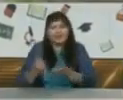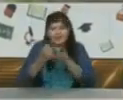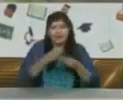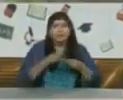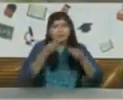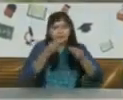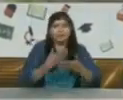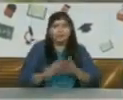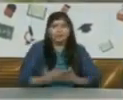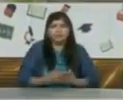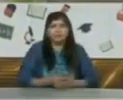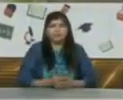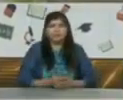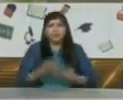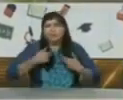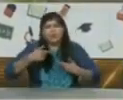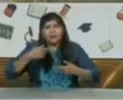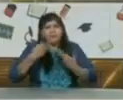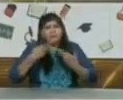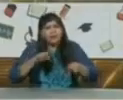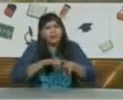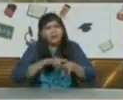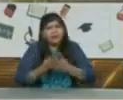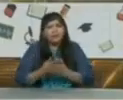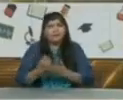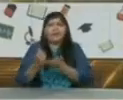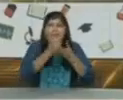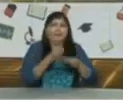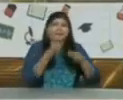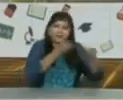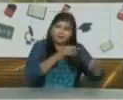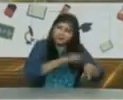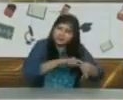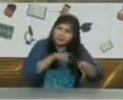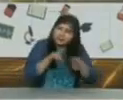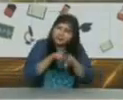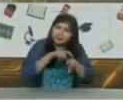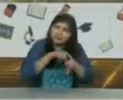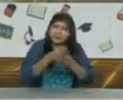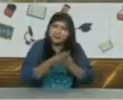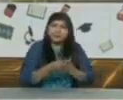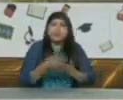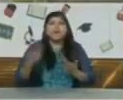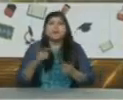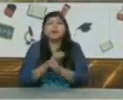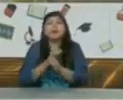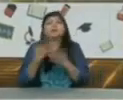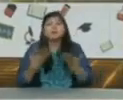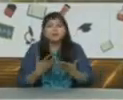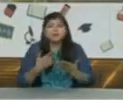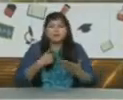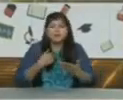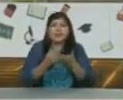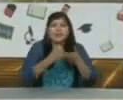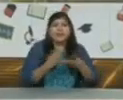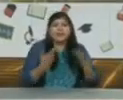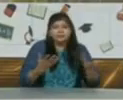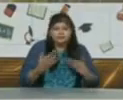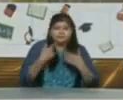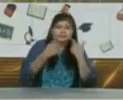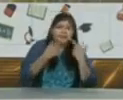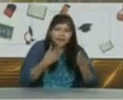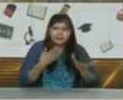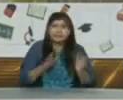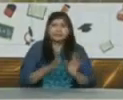करूंगा। आपको क्या काम करना है, आप क्या कर रहे हैं, मैं क्या हेल्प कर सकता